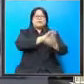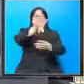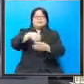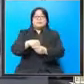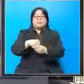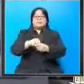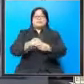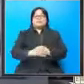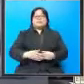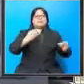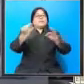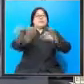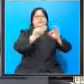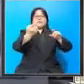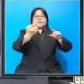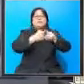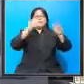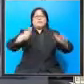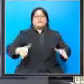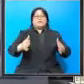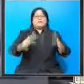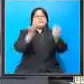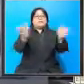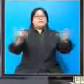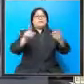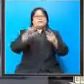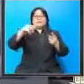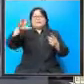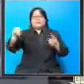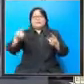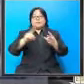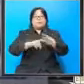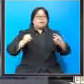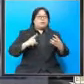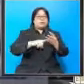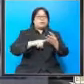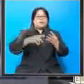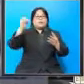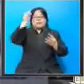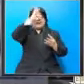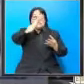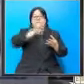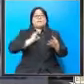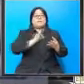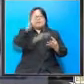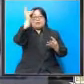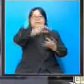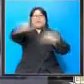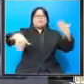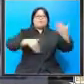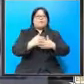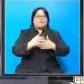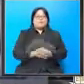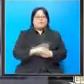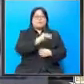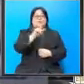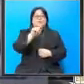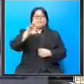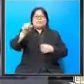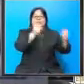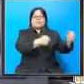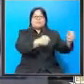kepada maklum balas kepada orang ramai enjoy swasta setengah What awwam ra diseluruh negara dan transfer